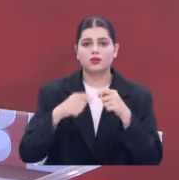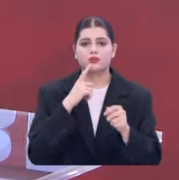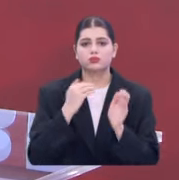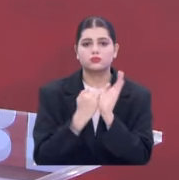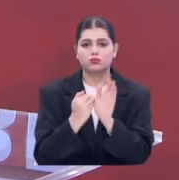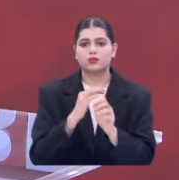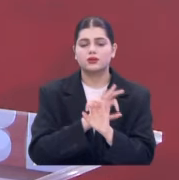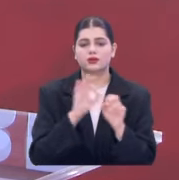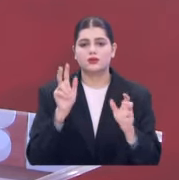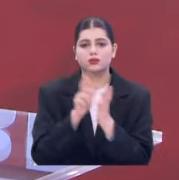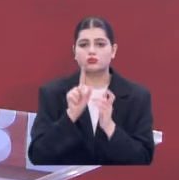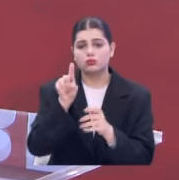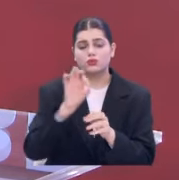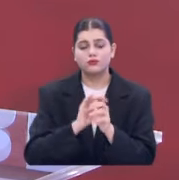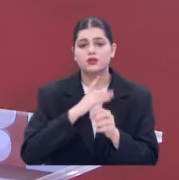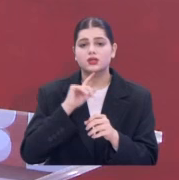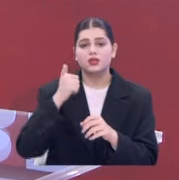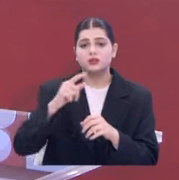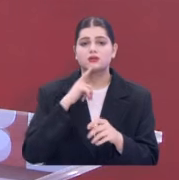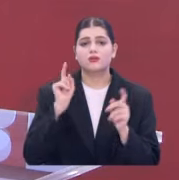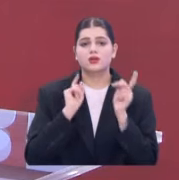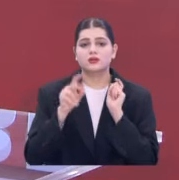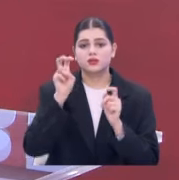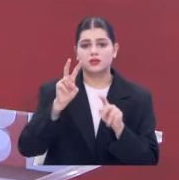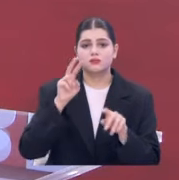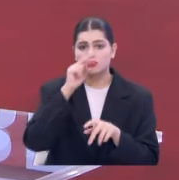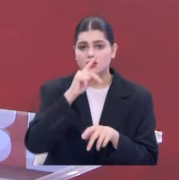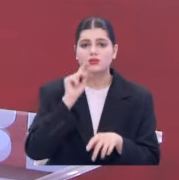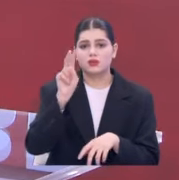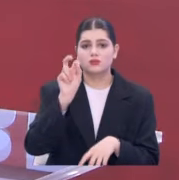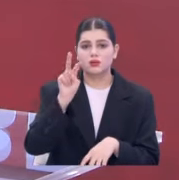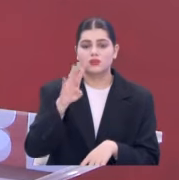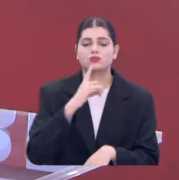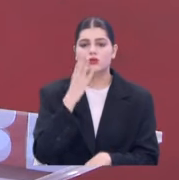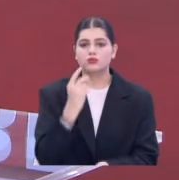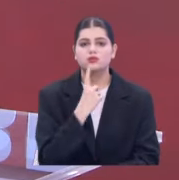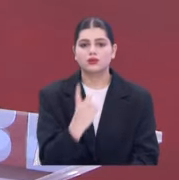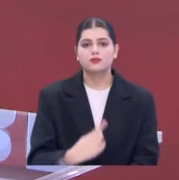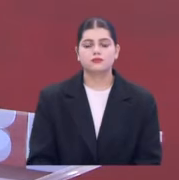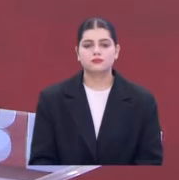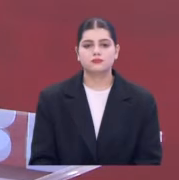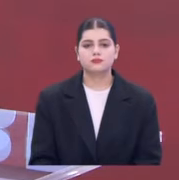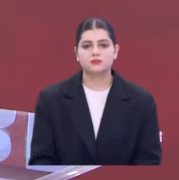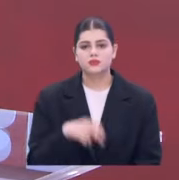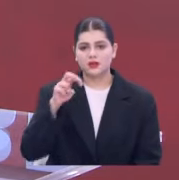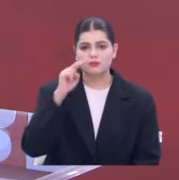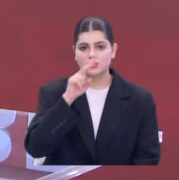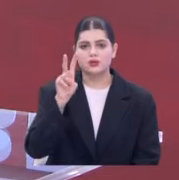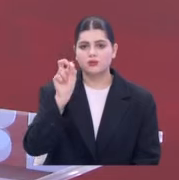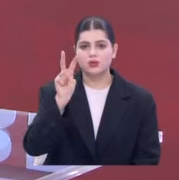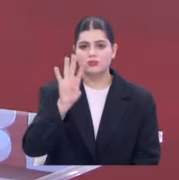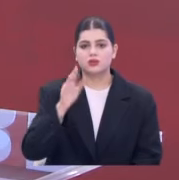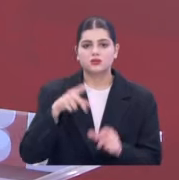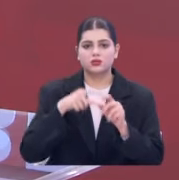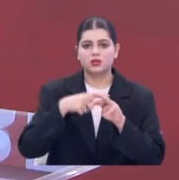sorulması kararlaştırılır gelecek celse 8 Mart 2024'te gerçekleşecek 8 Mart 2024'e kadar